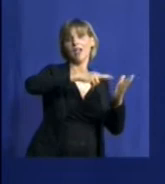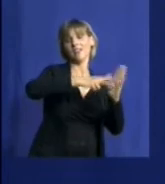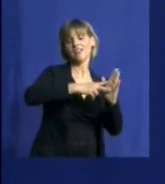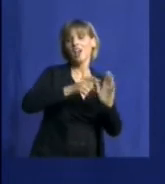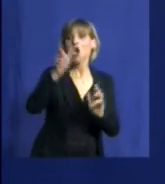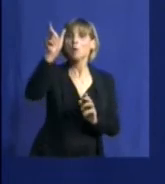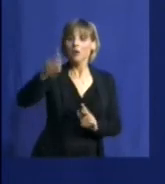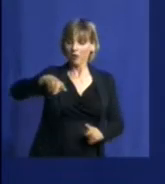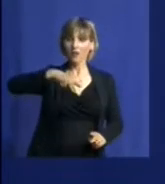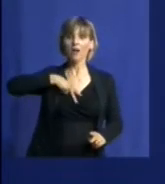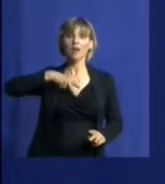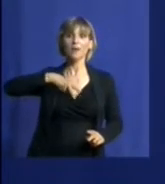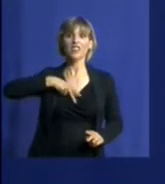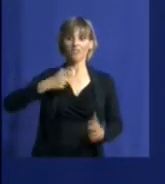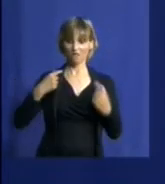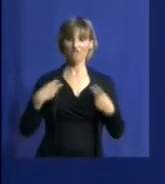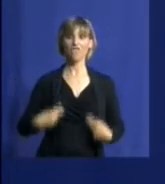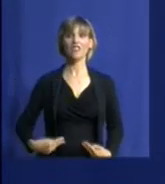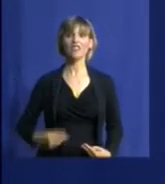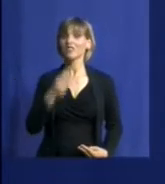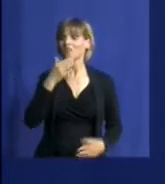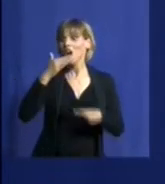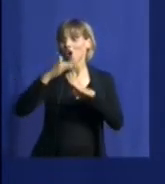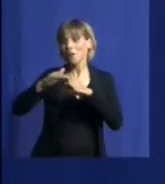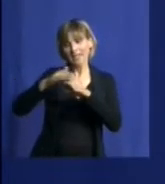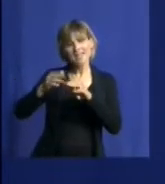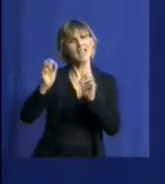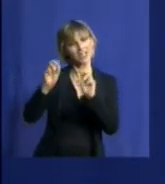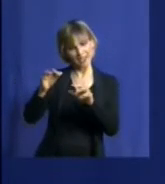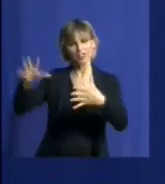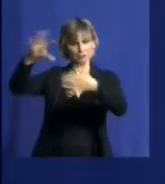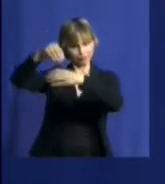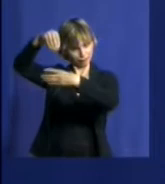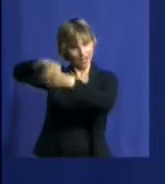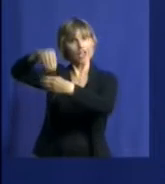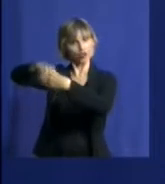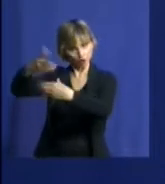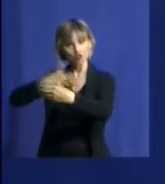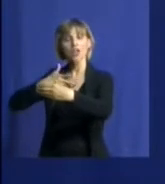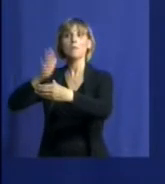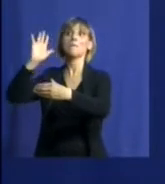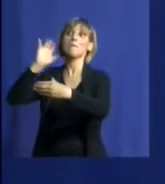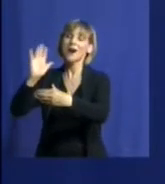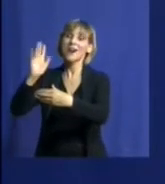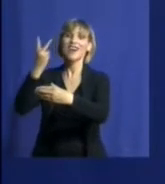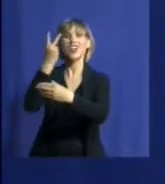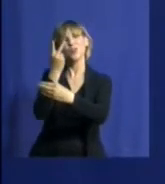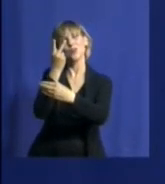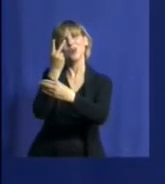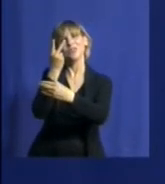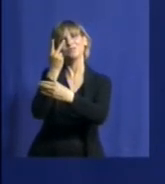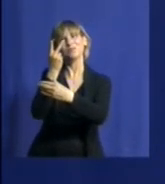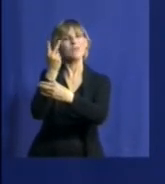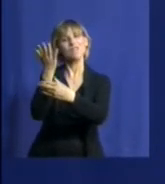persona, certo, ha quelle competenze in quanto atleta, però sono due cose che